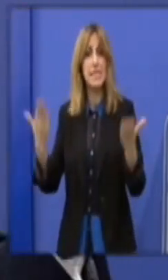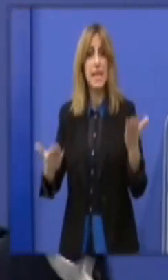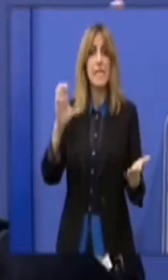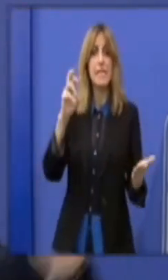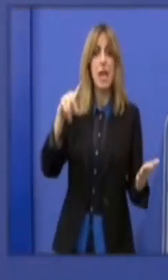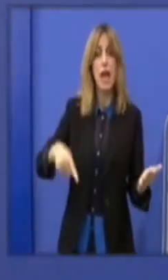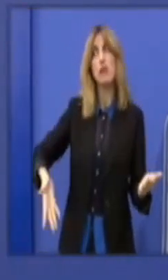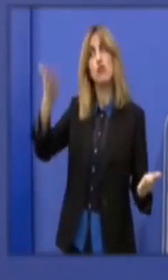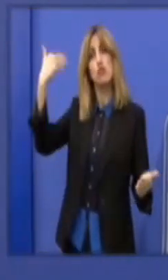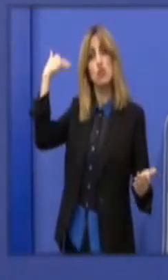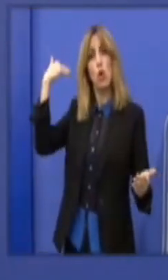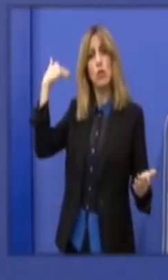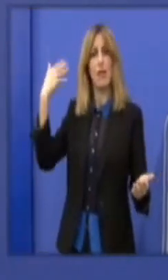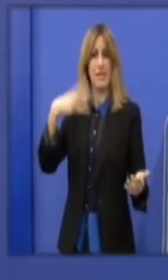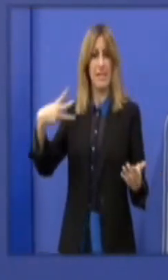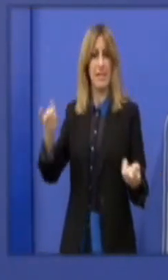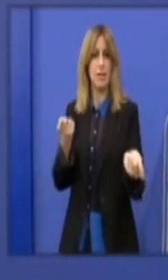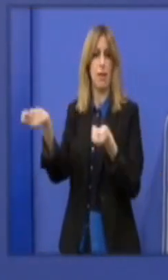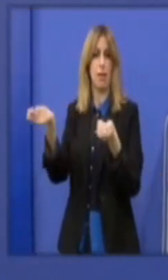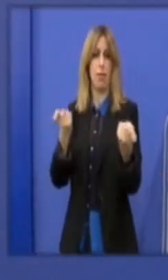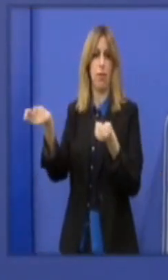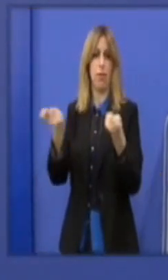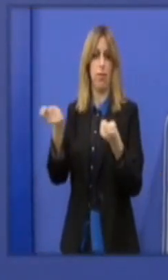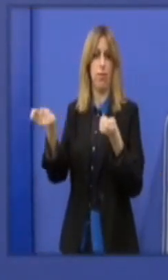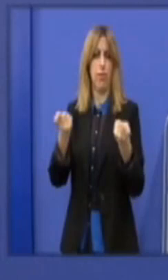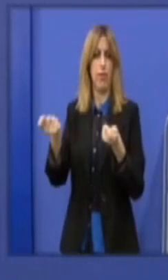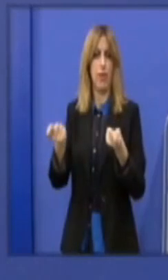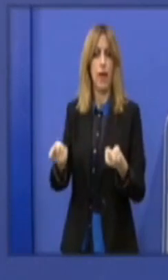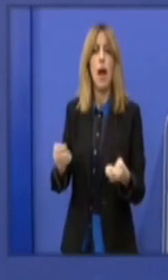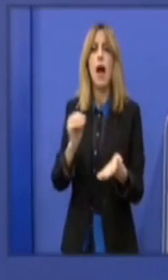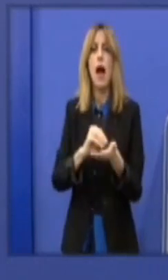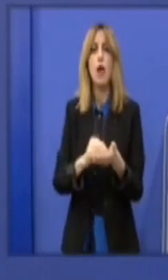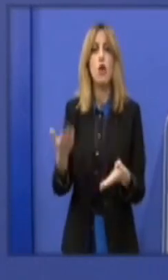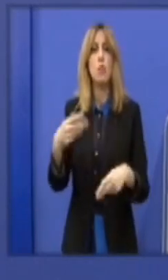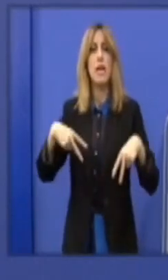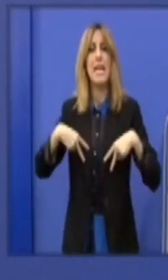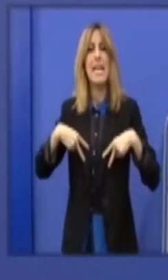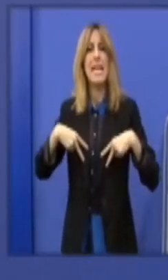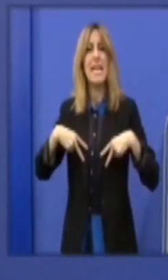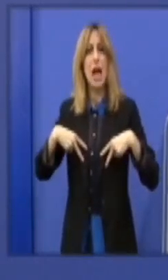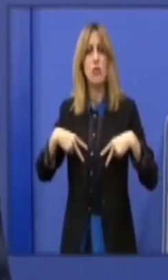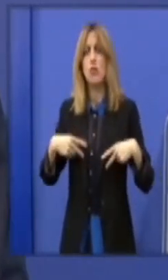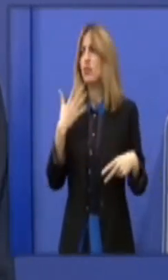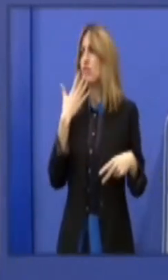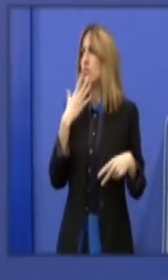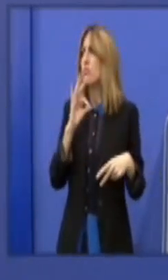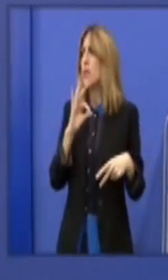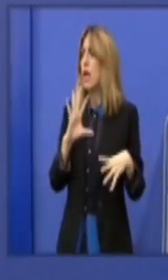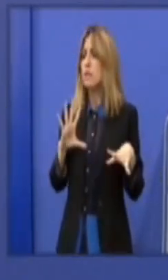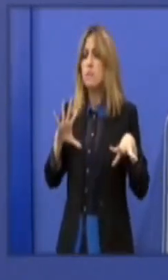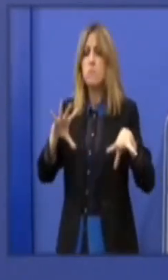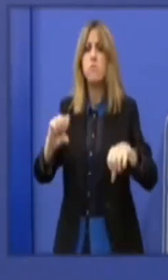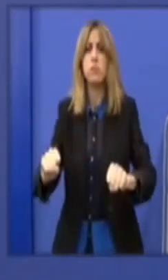διάθεση της προηγούμενης κυβέρνησης. Το κράτος μένει μακριά από τον κομματισμό. Η παράταξη αυτή